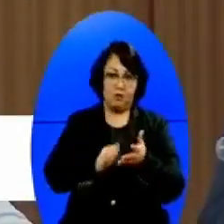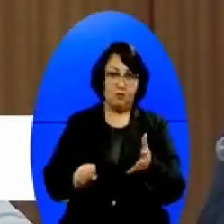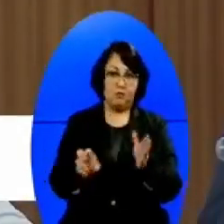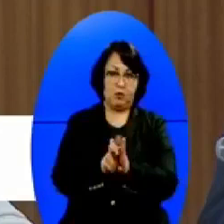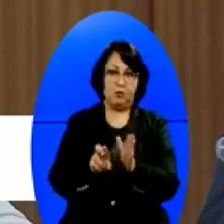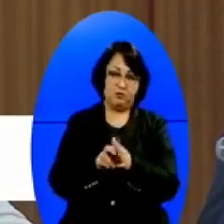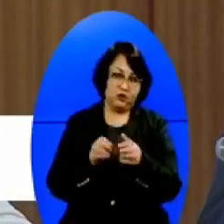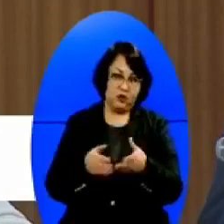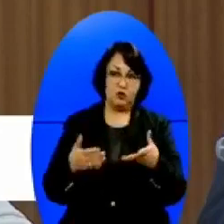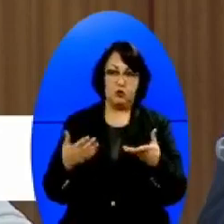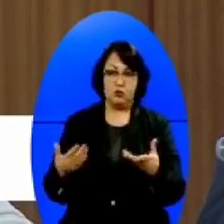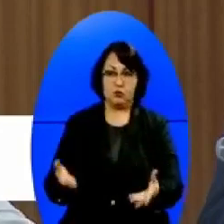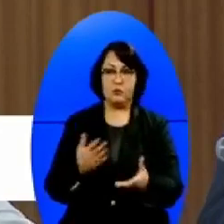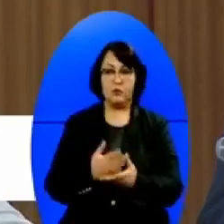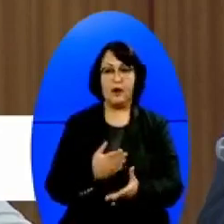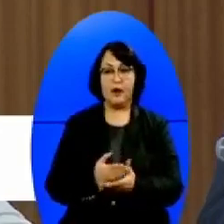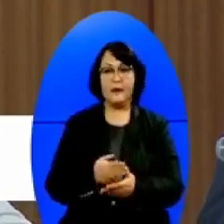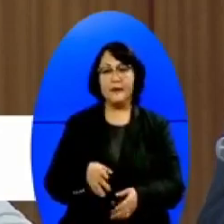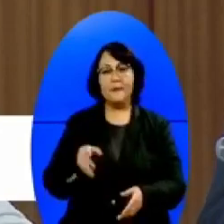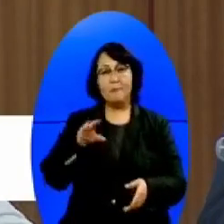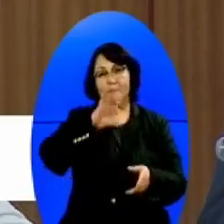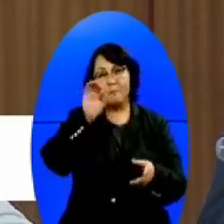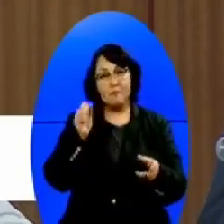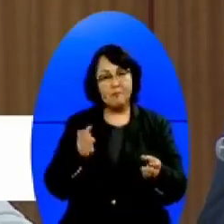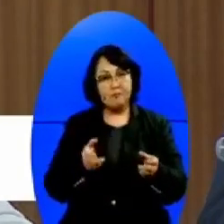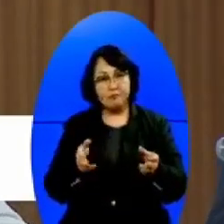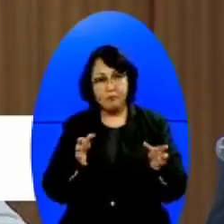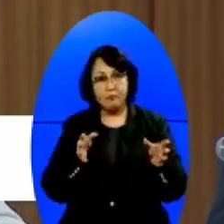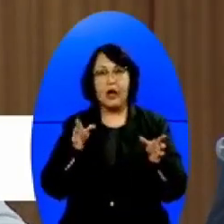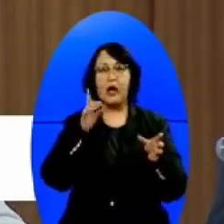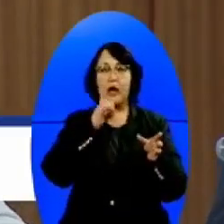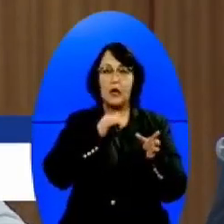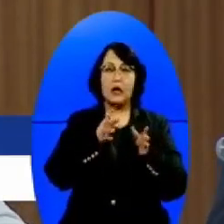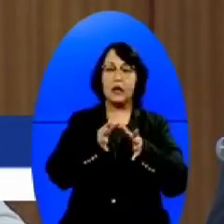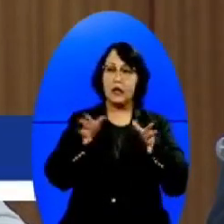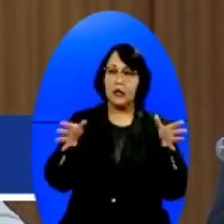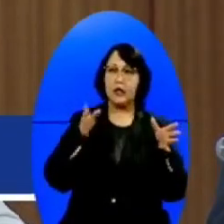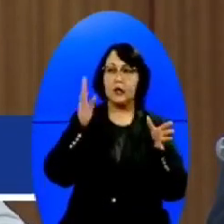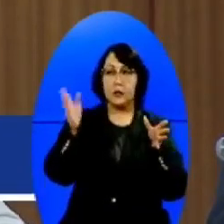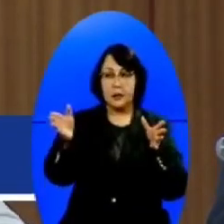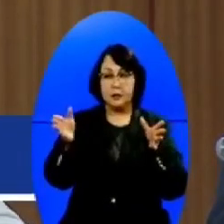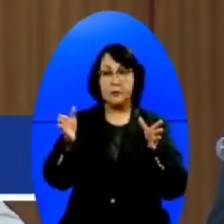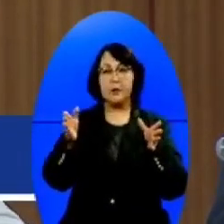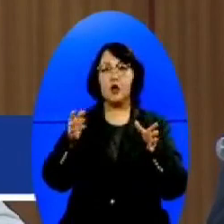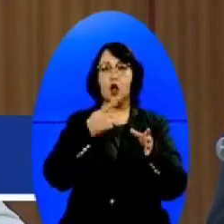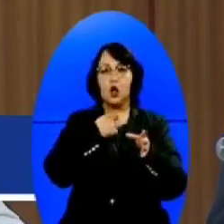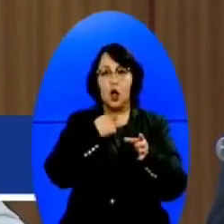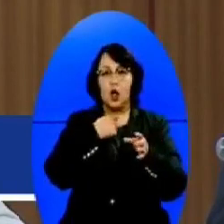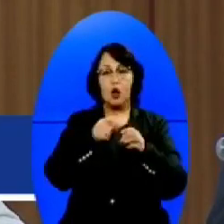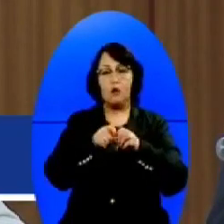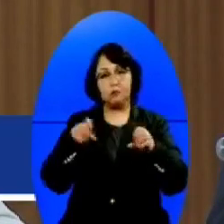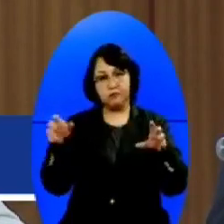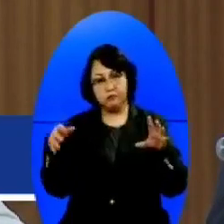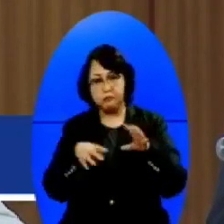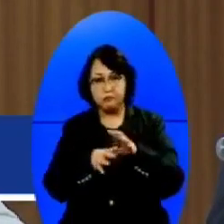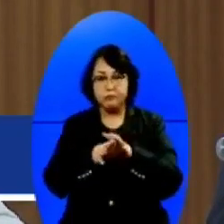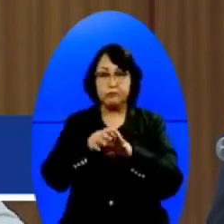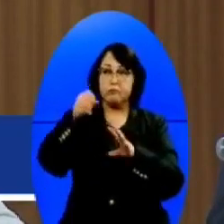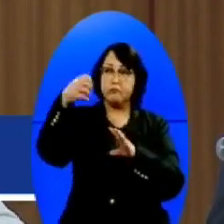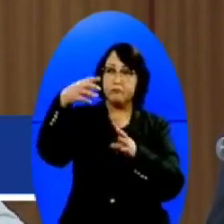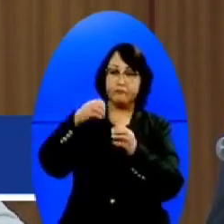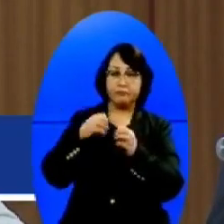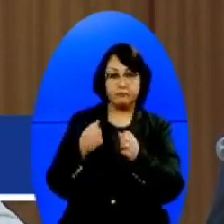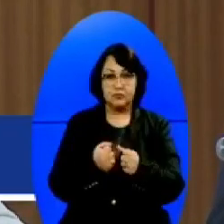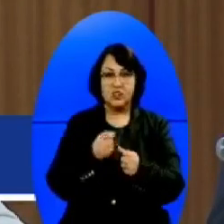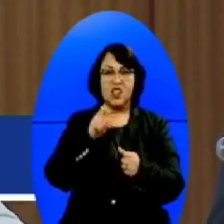Асуудлыг цогцоор нь анхаарч, цогцоор нь авч үзчихэж үр дүнд хүрдгийн байна. Инженерийн дэд бүтэц очсон, эрчим хүчний химнэлттэй, за